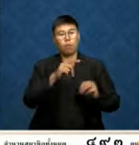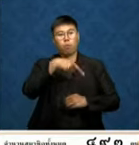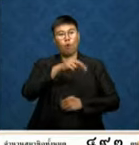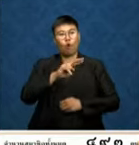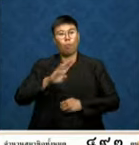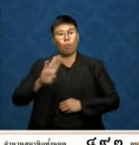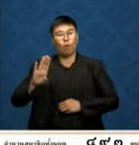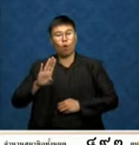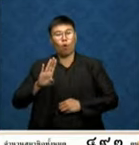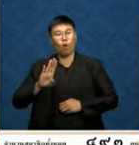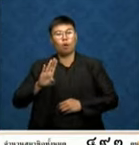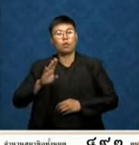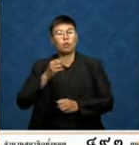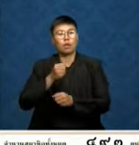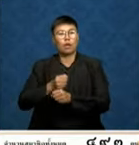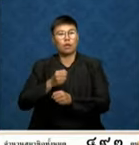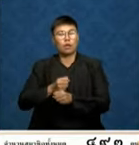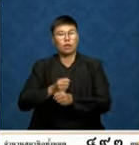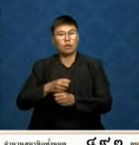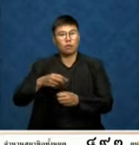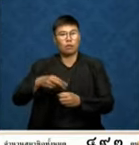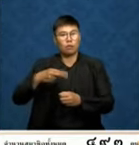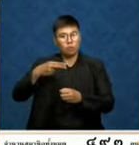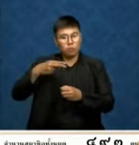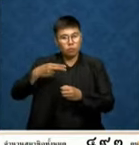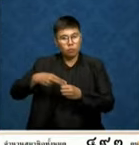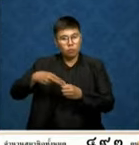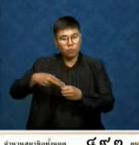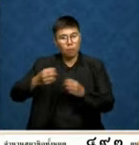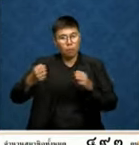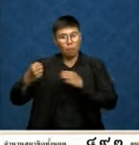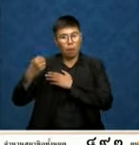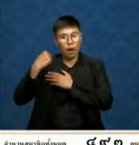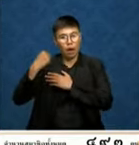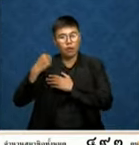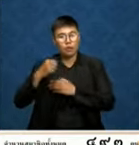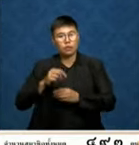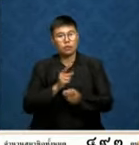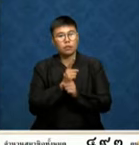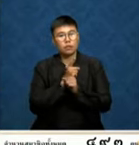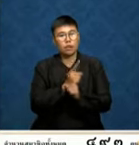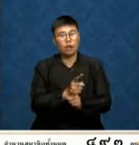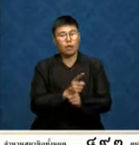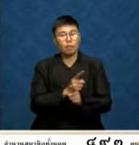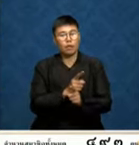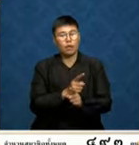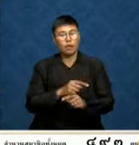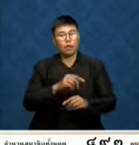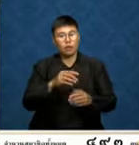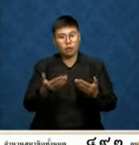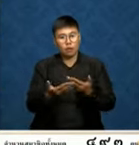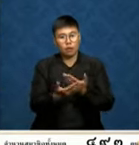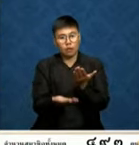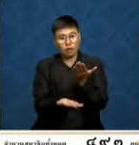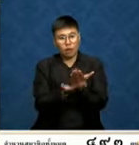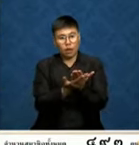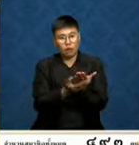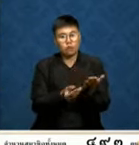การประกอบกิจการพลังงานพ.ศ. 2550รายละเอียดตามปรากฏเอกสารที่ได้จัดวางให้ท่านสมาชิกแล้วนะ